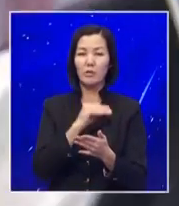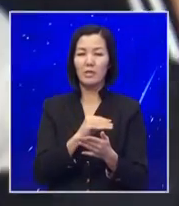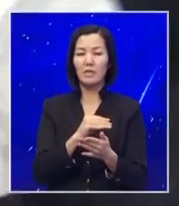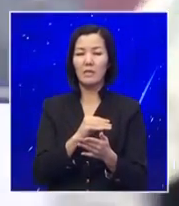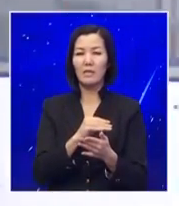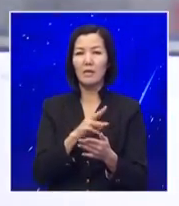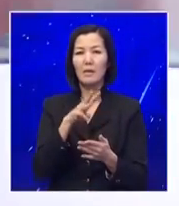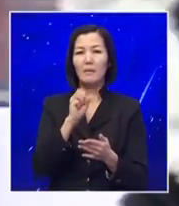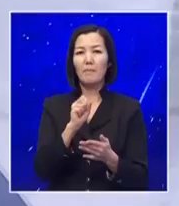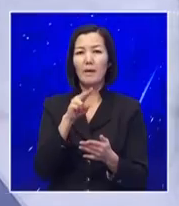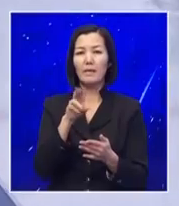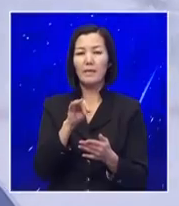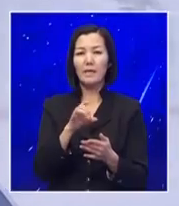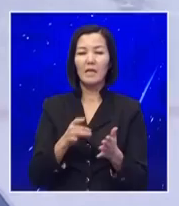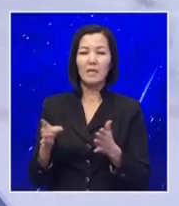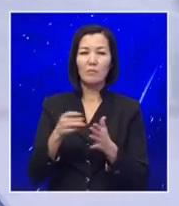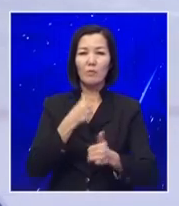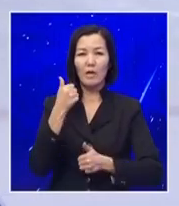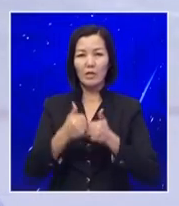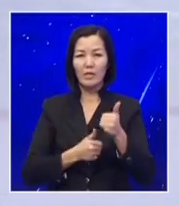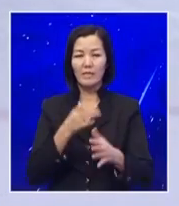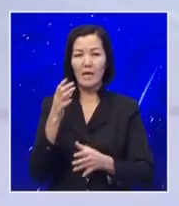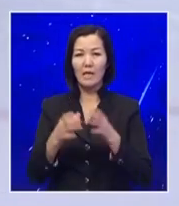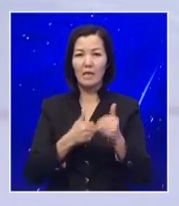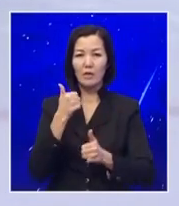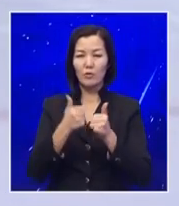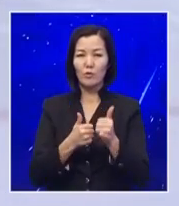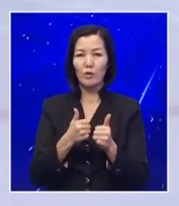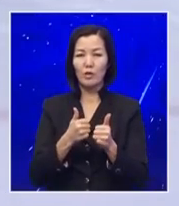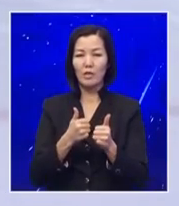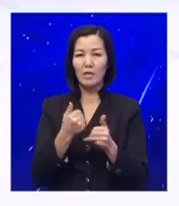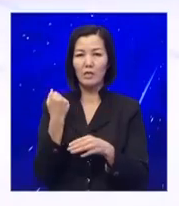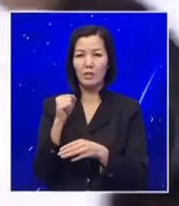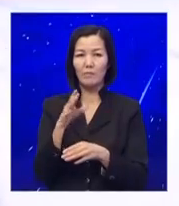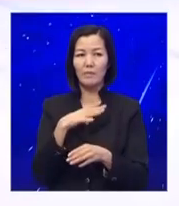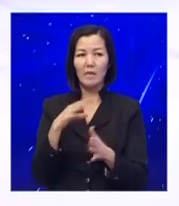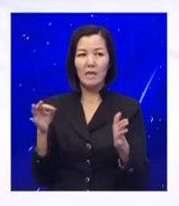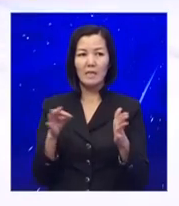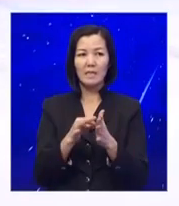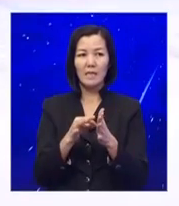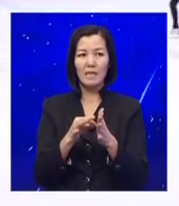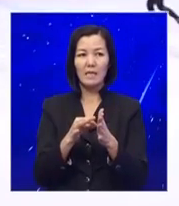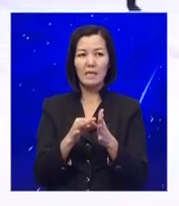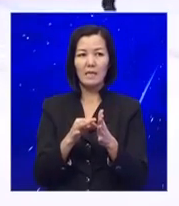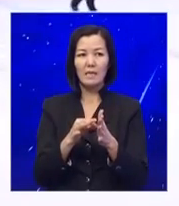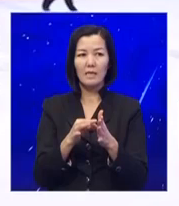өрен. Мадияр бұған дейін республикалық жарыстар мен халықаралық турнирлерде жүлдегер атанған. Мақсатым